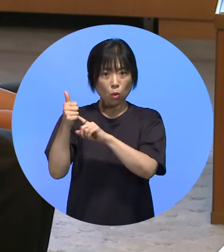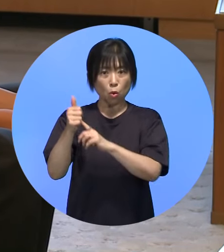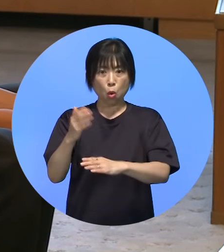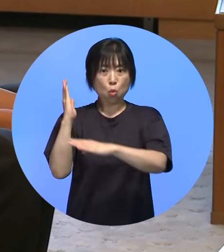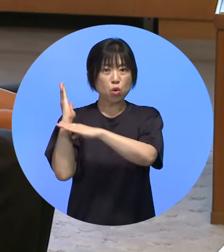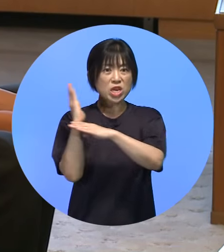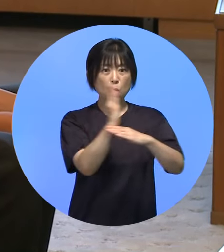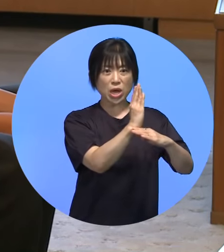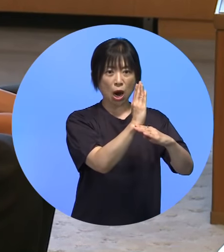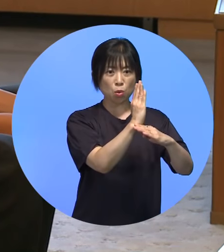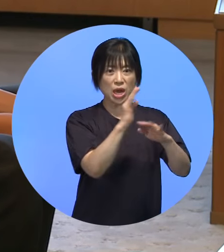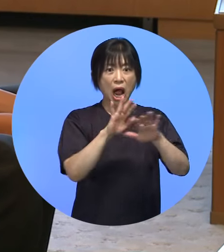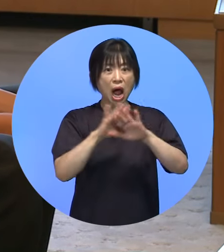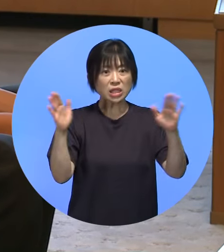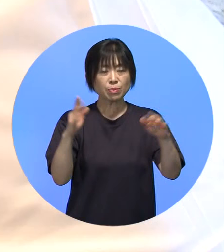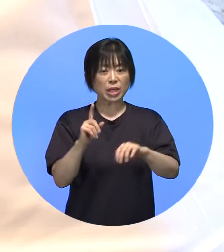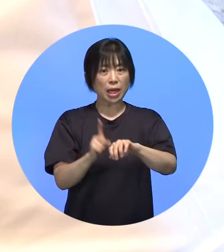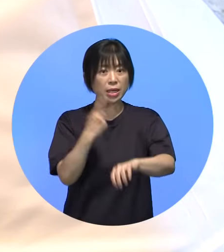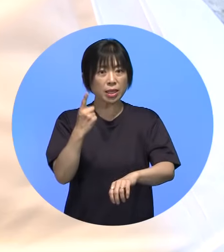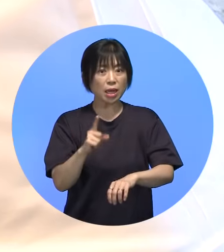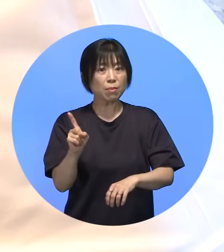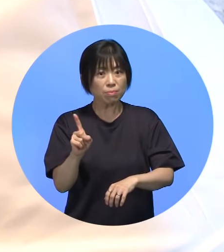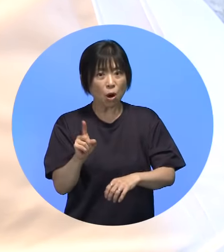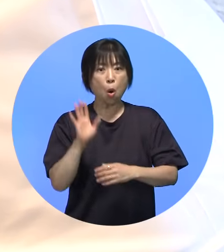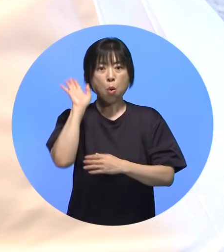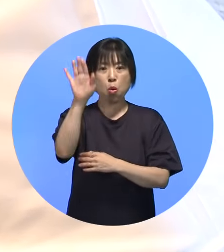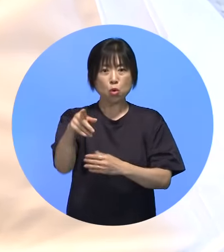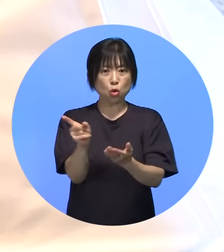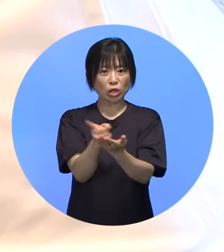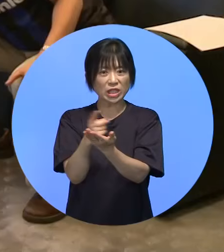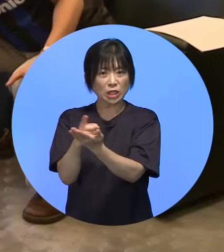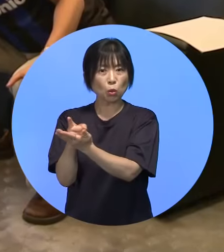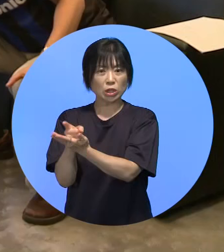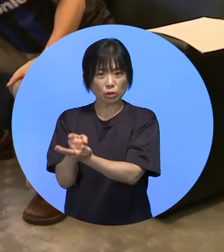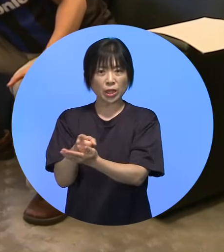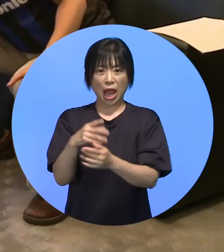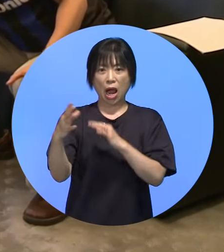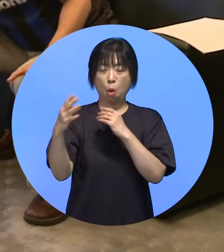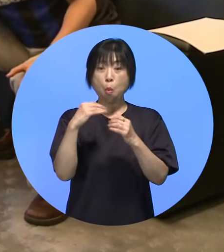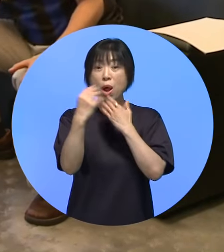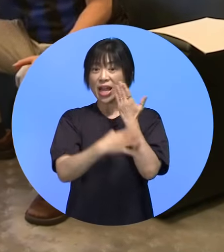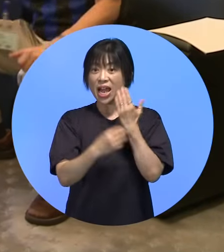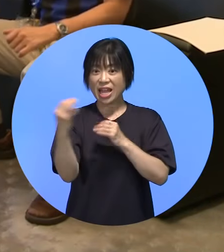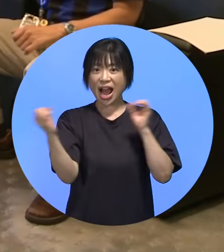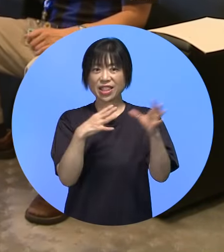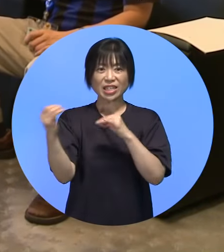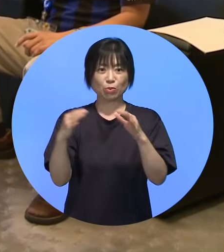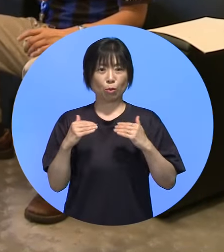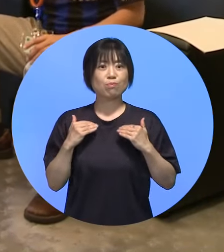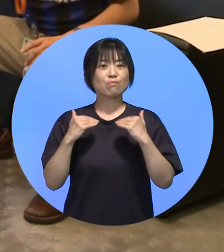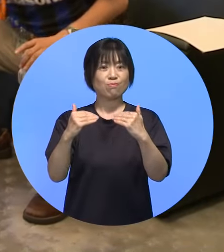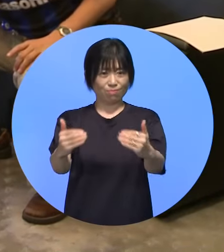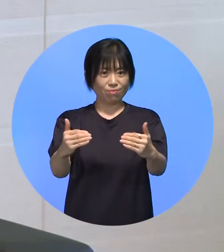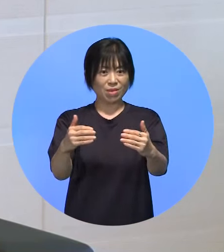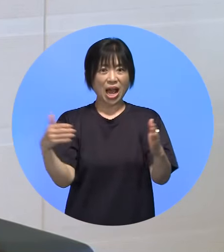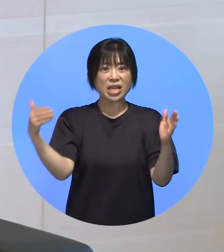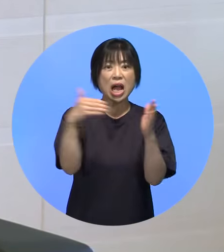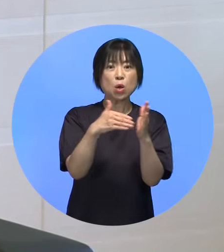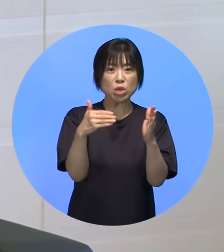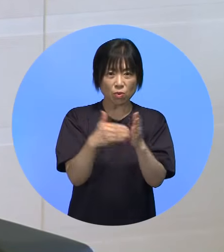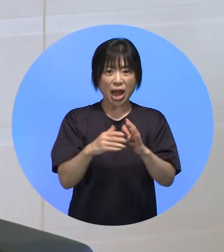ウインドサーフィンを始めた動機や今後の進路などについての話題で話が進み最後に内藤さんが